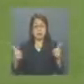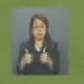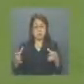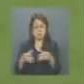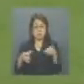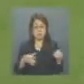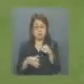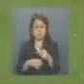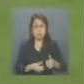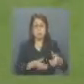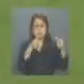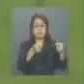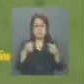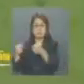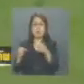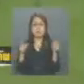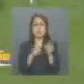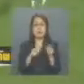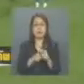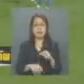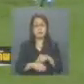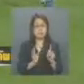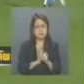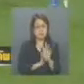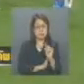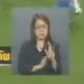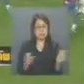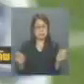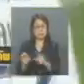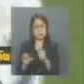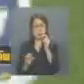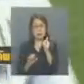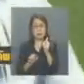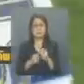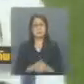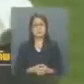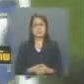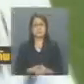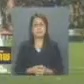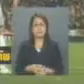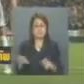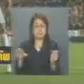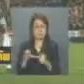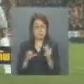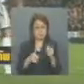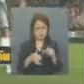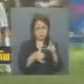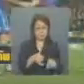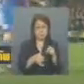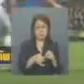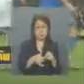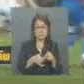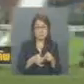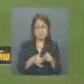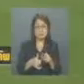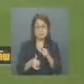เปี้ยนชิพนะคะนาที43พาเลซได้ประตูขึ้นนำค่ะเมื่อดาร์เรนแอมโบรสนั้นเปิดบ